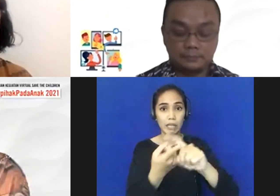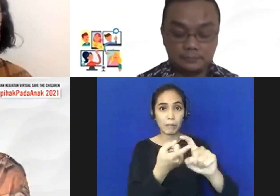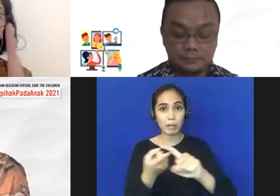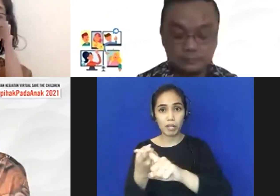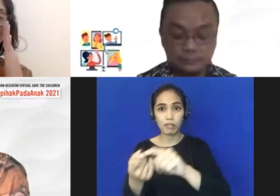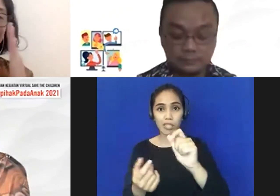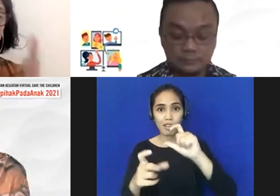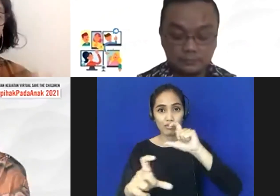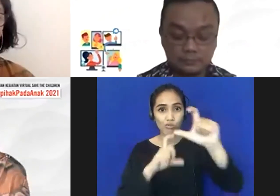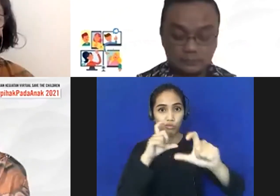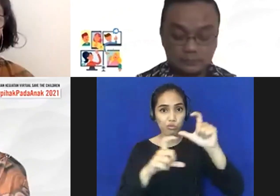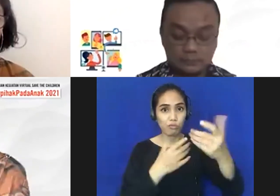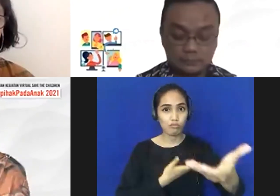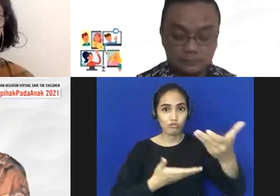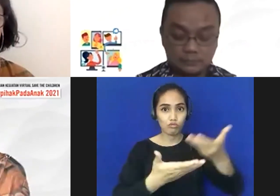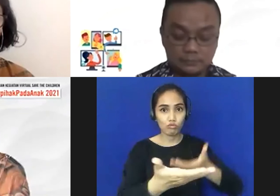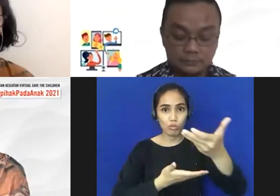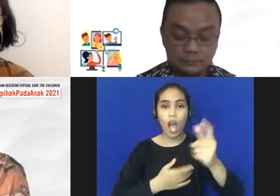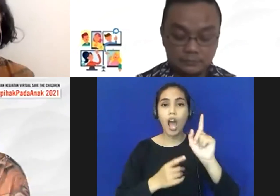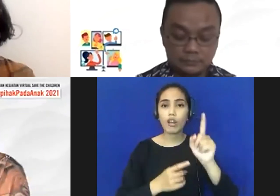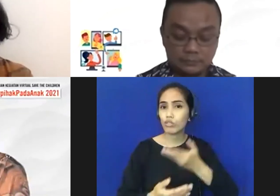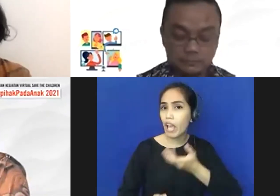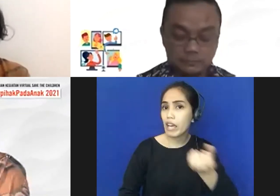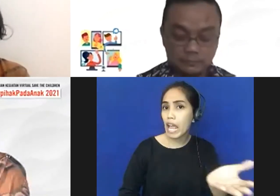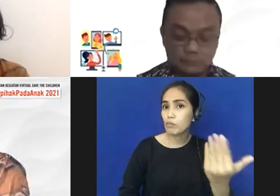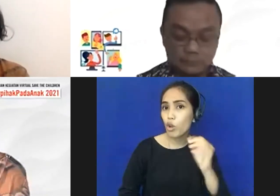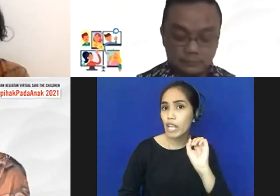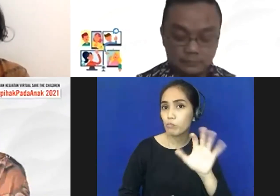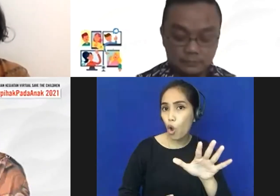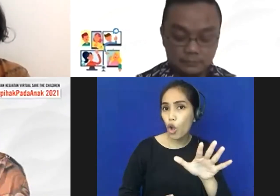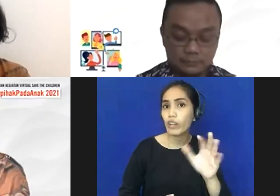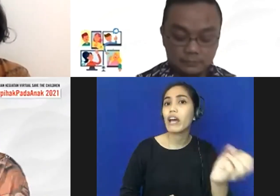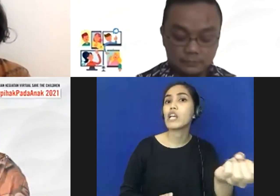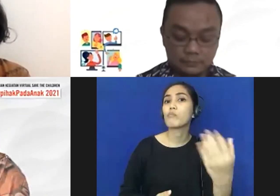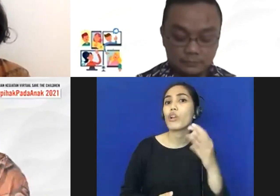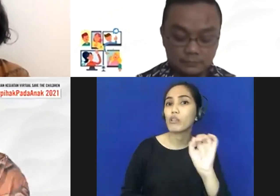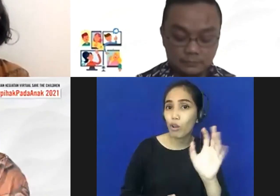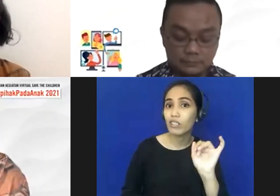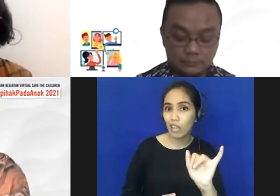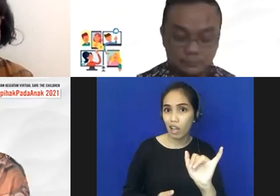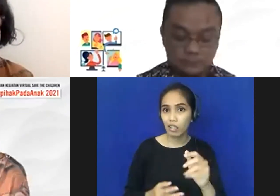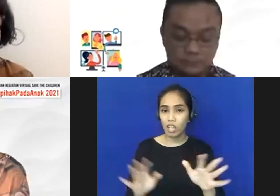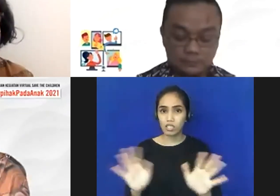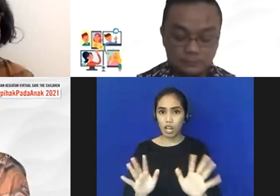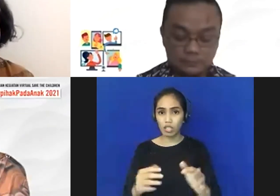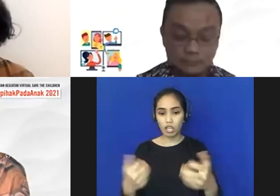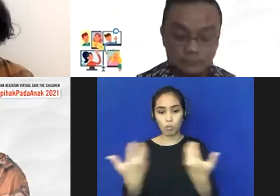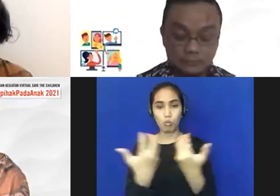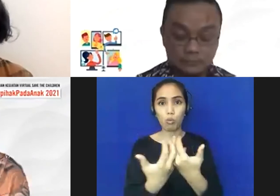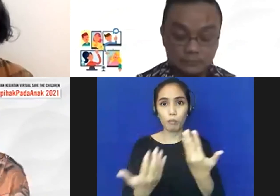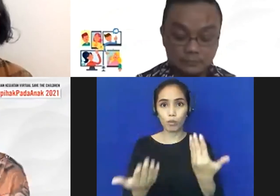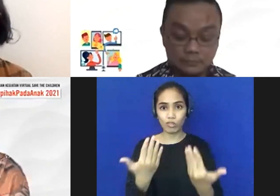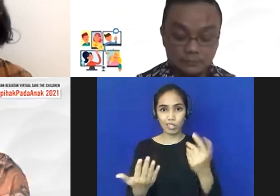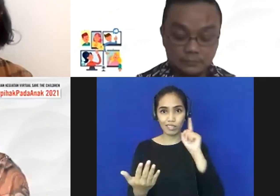jangan sampai tujuan peer support group-nya itu malah kontraproduktif ya, menimbulkan stres baru dan malah berputar-putar